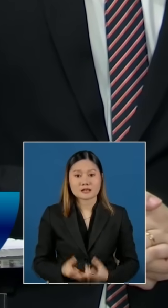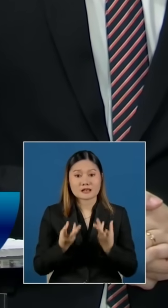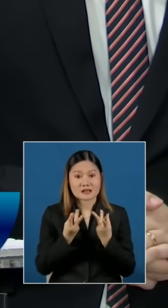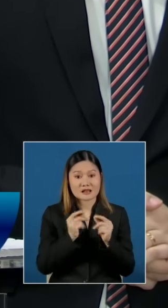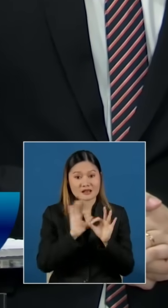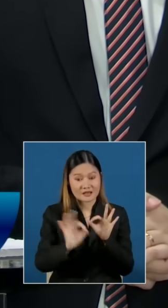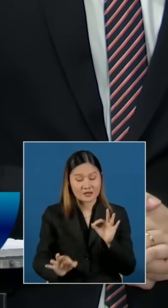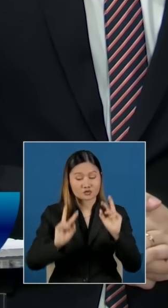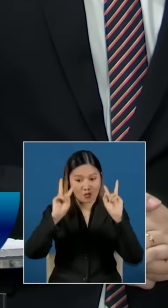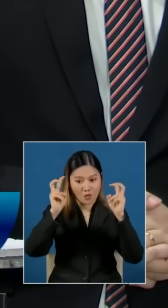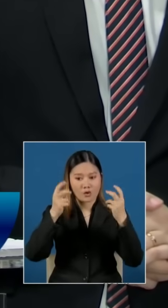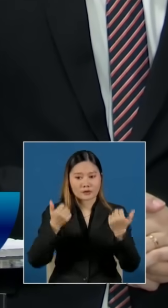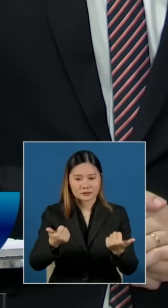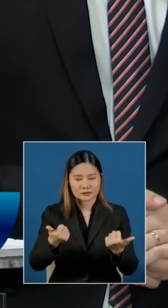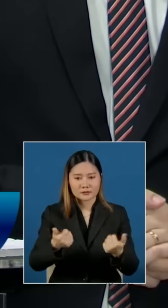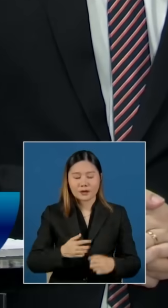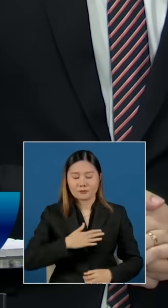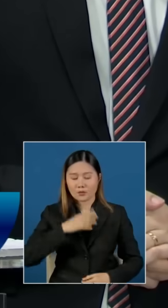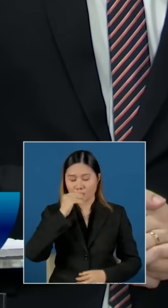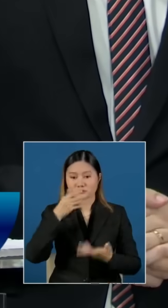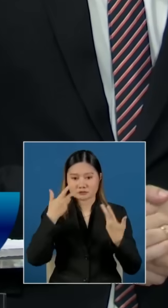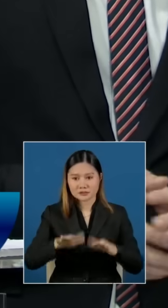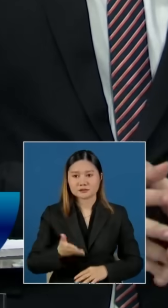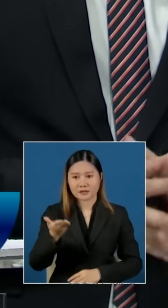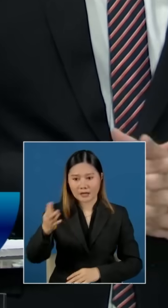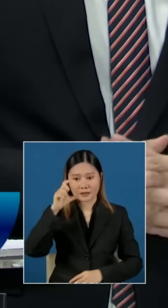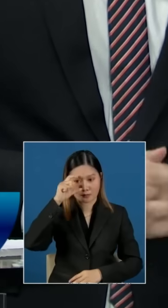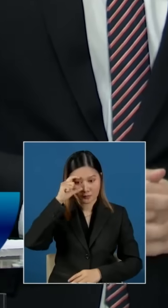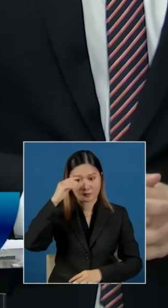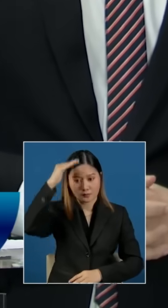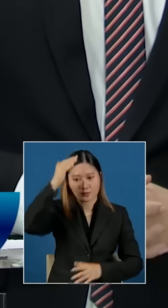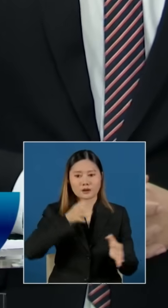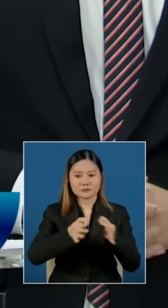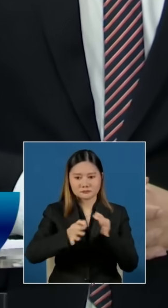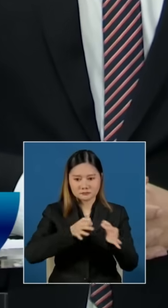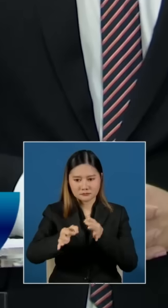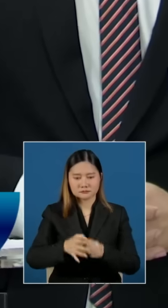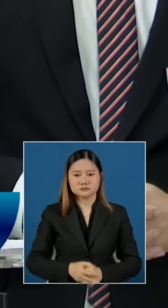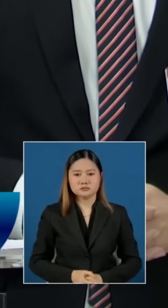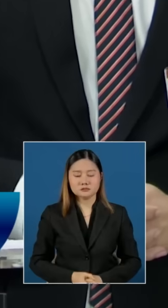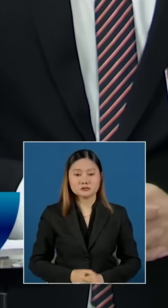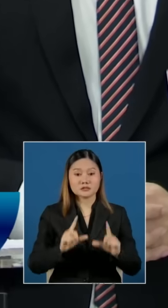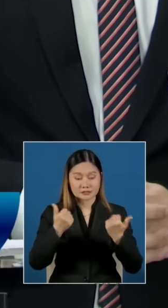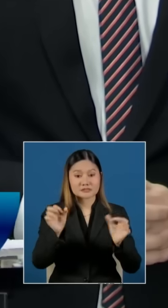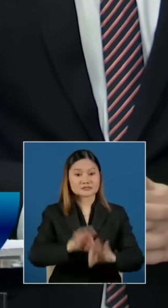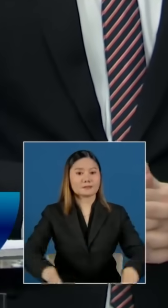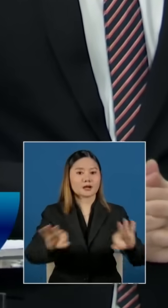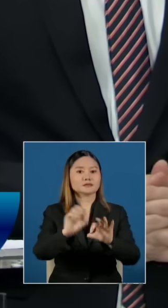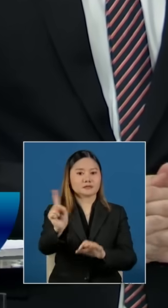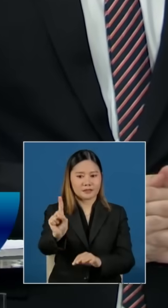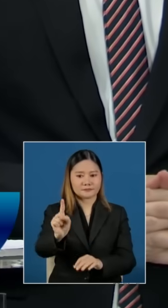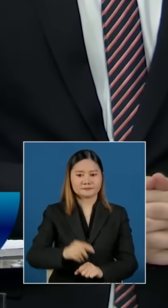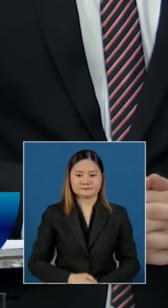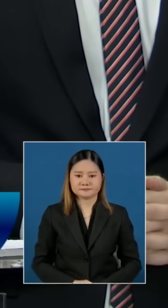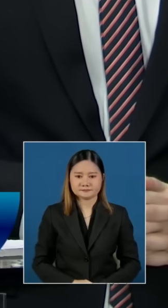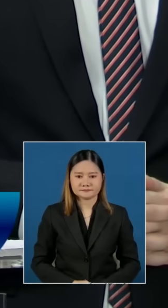ของยตินี้เดี๋ยวหลังจากที่ผมพูดเสร็จเดี๋ยวจะให้คุณรังสิมันต์โรมได้อธิบายนะครับว่าเรื่องนี้มันมีความสำคัญอย่างไรนะ